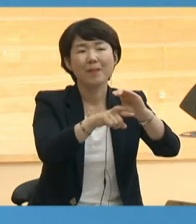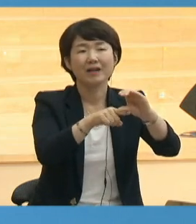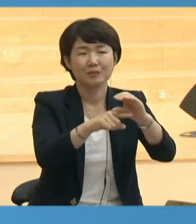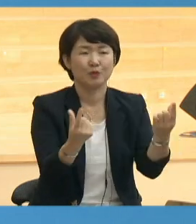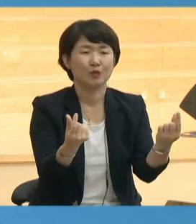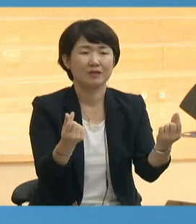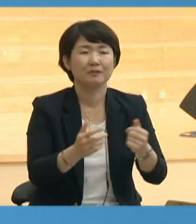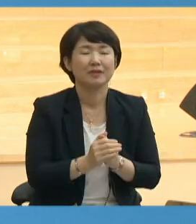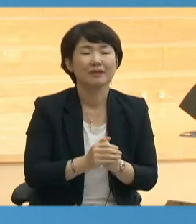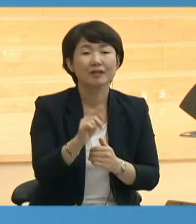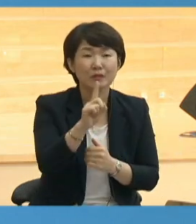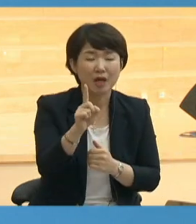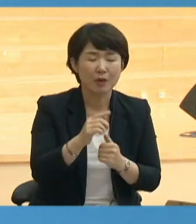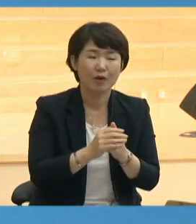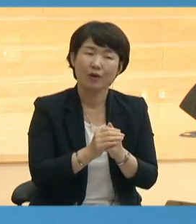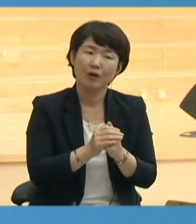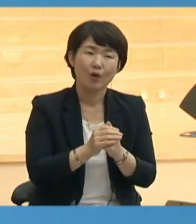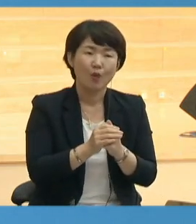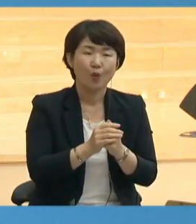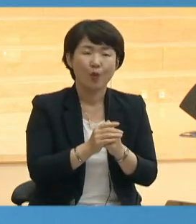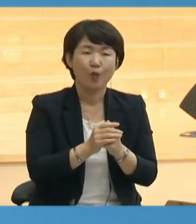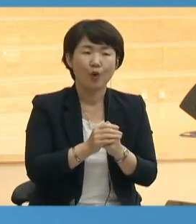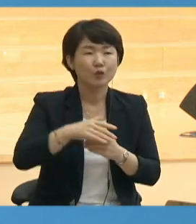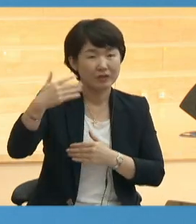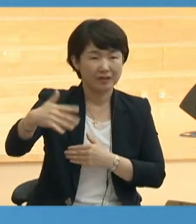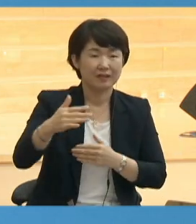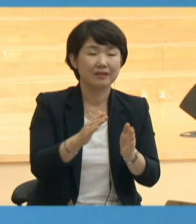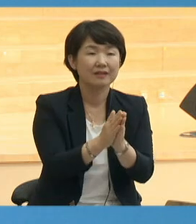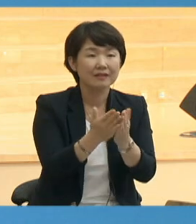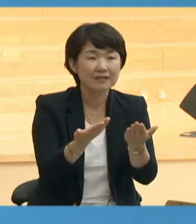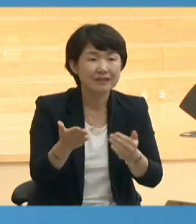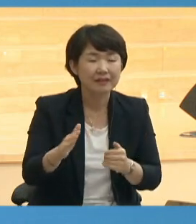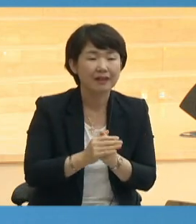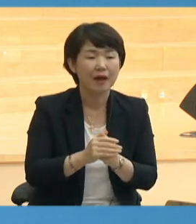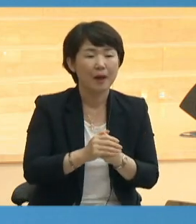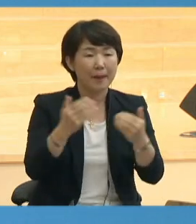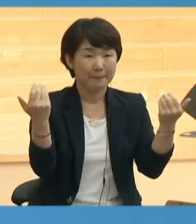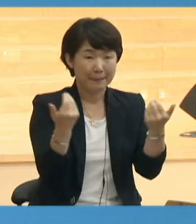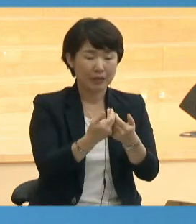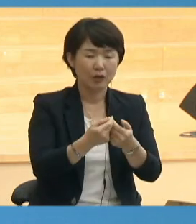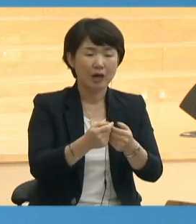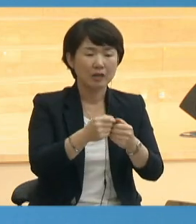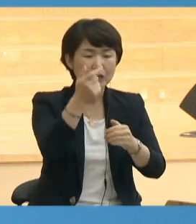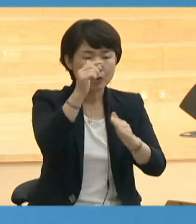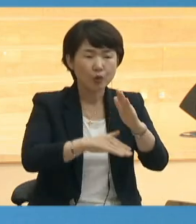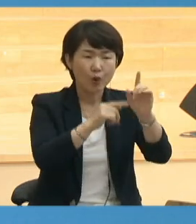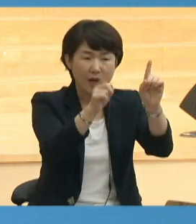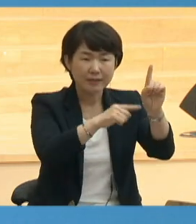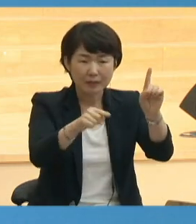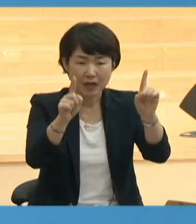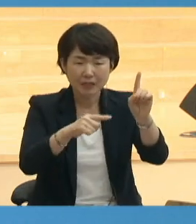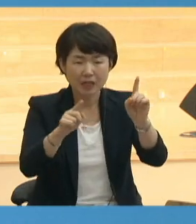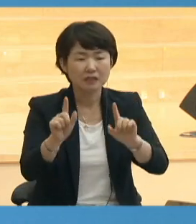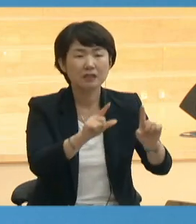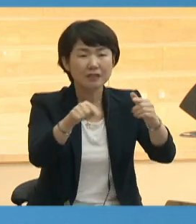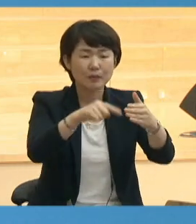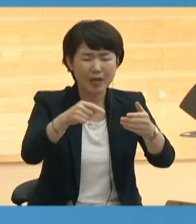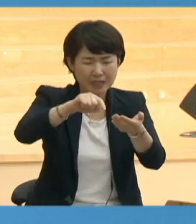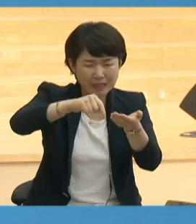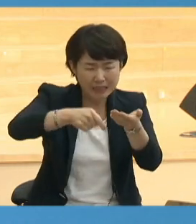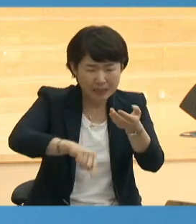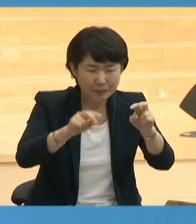뭐랄까 선이 굵은 책이라고 말할 수 있습니다 반면 성도 한 사람 한 사람의 삶 속에 깊이 들어가서